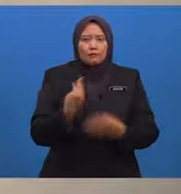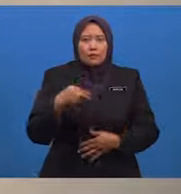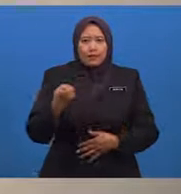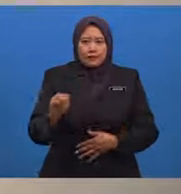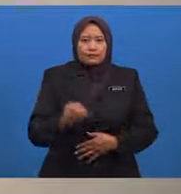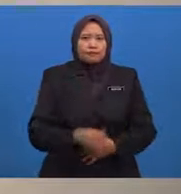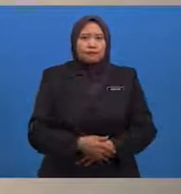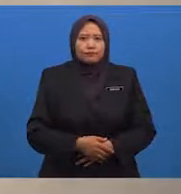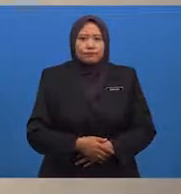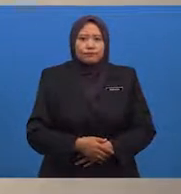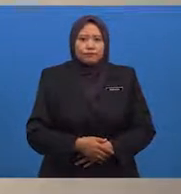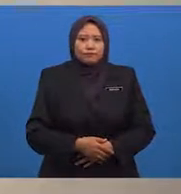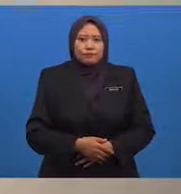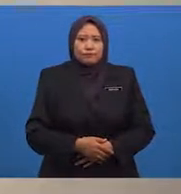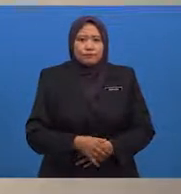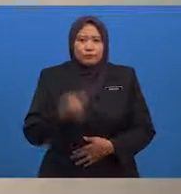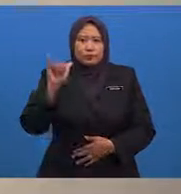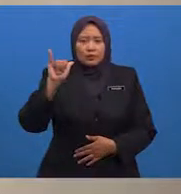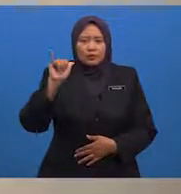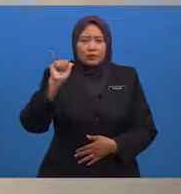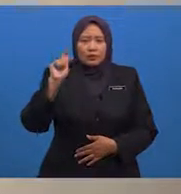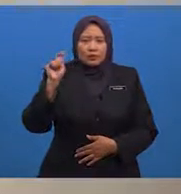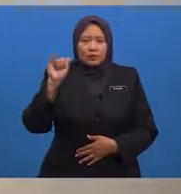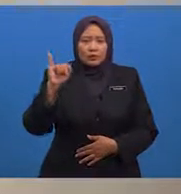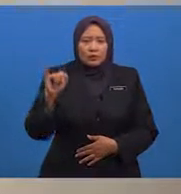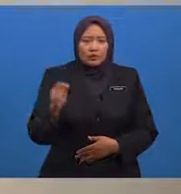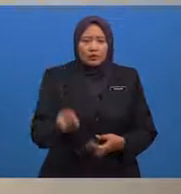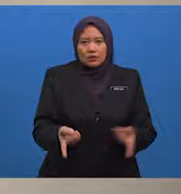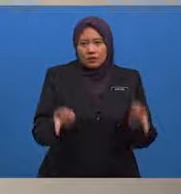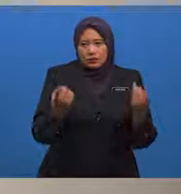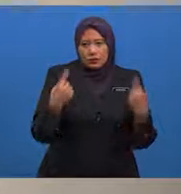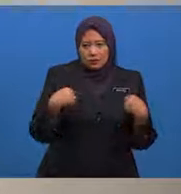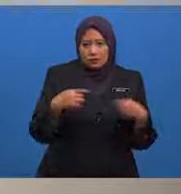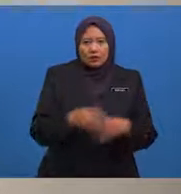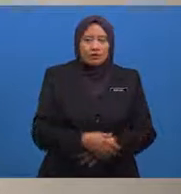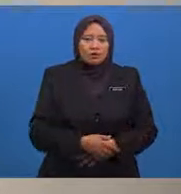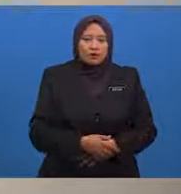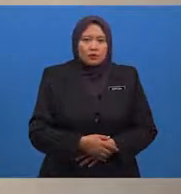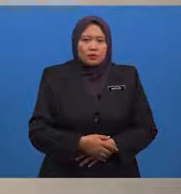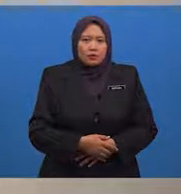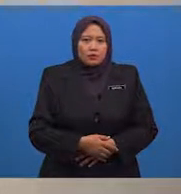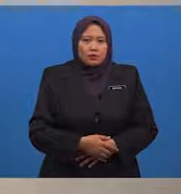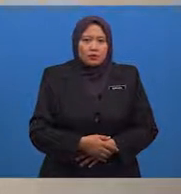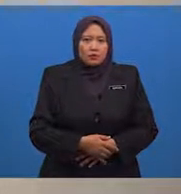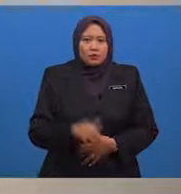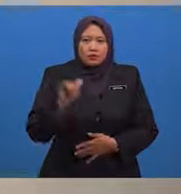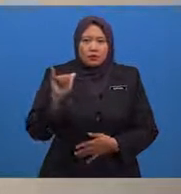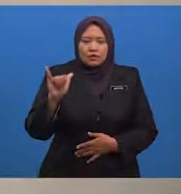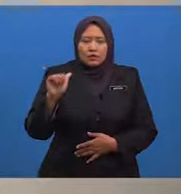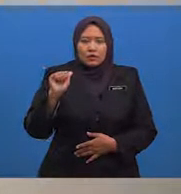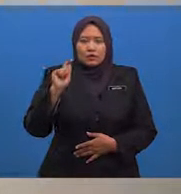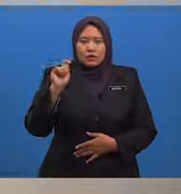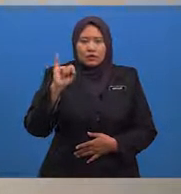penghulu berhubung dengan masalah mereka. Yati memberitahu ibu dan